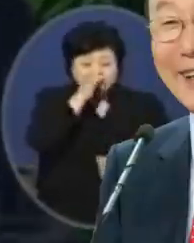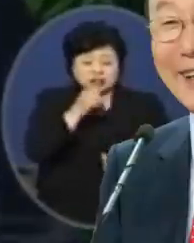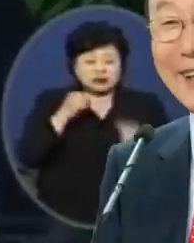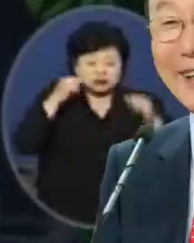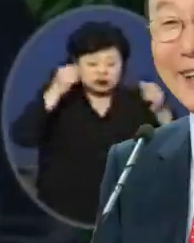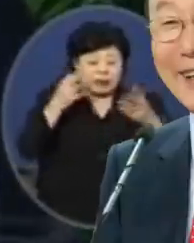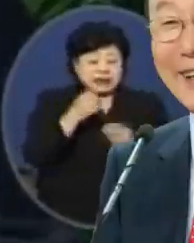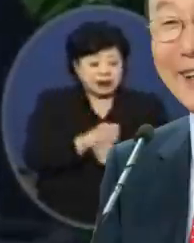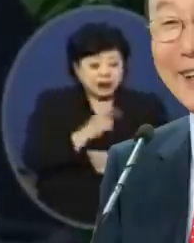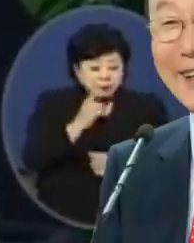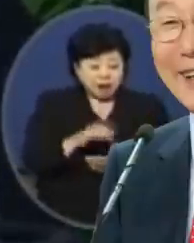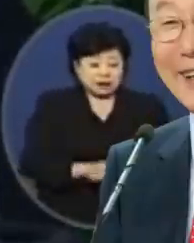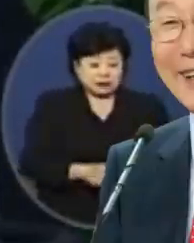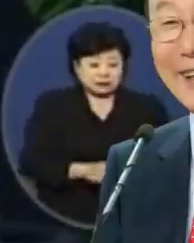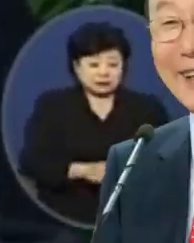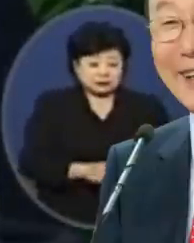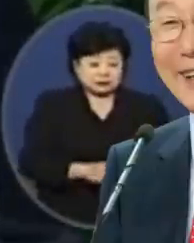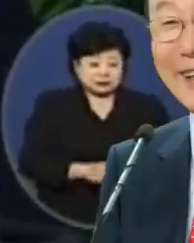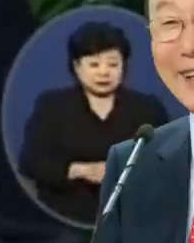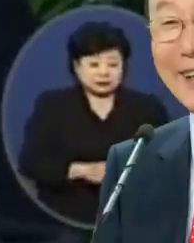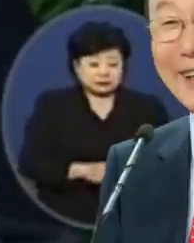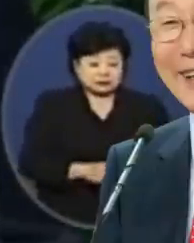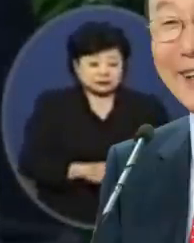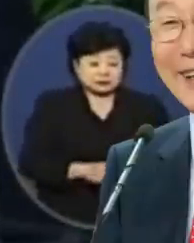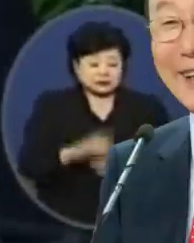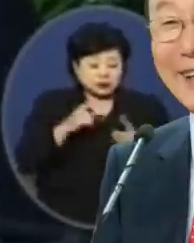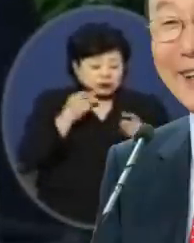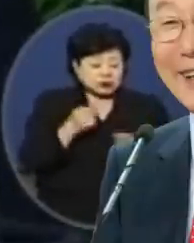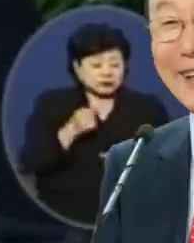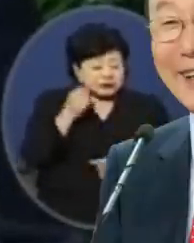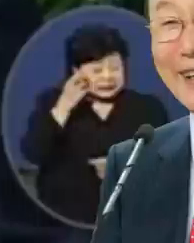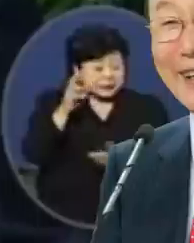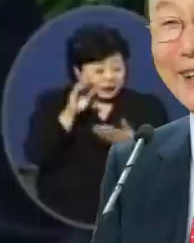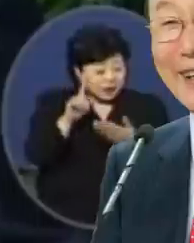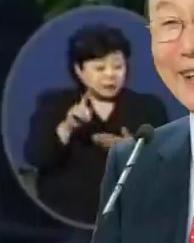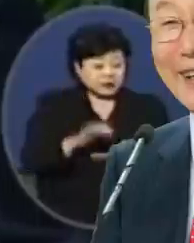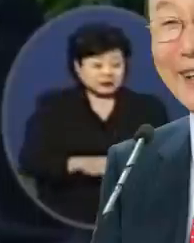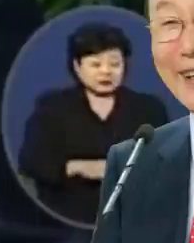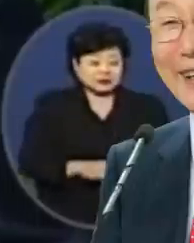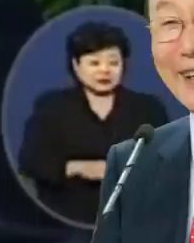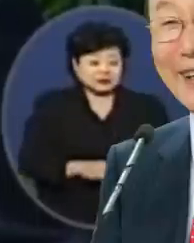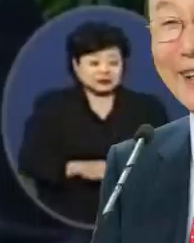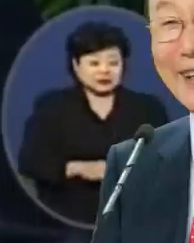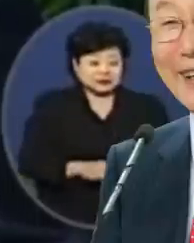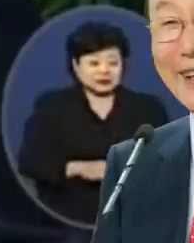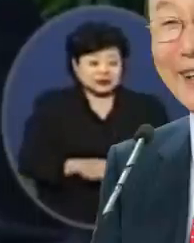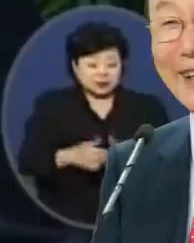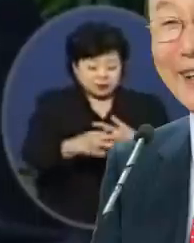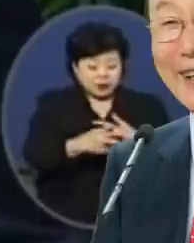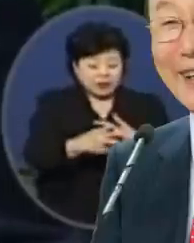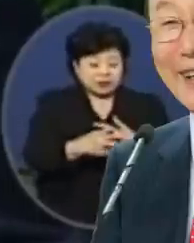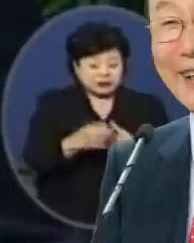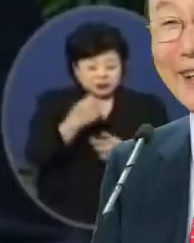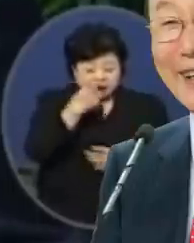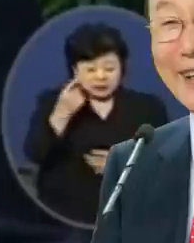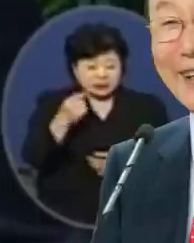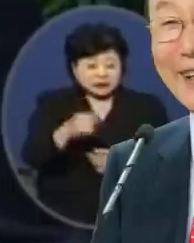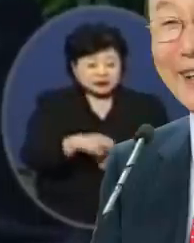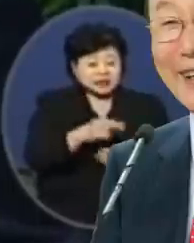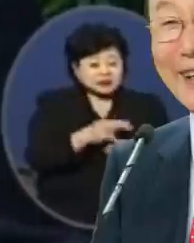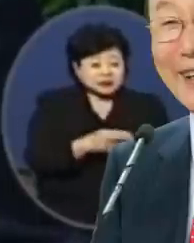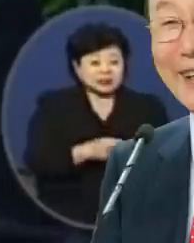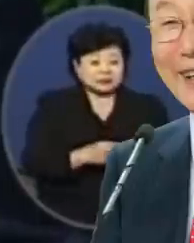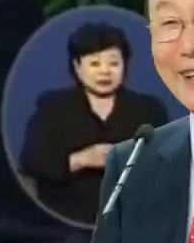하라고. 저는 석 달에 한 번씩 삼성의료원에 가서 건강진단을 하는데 의사들이